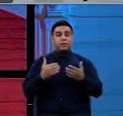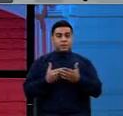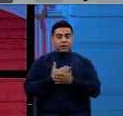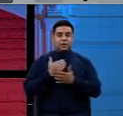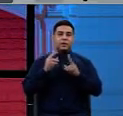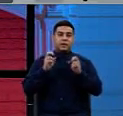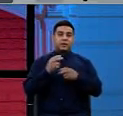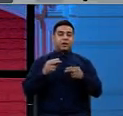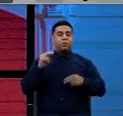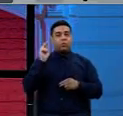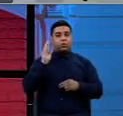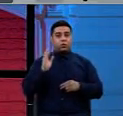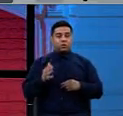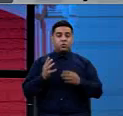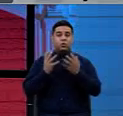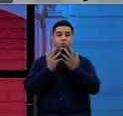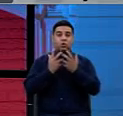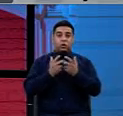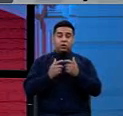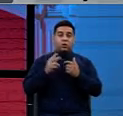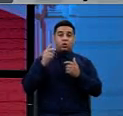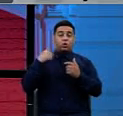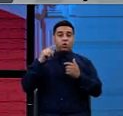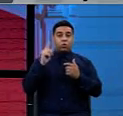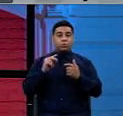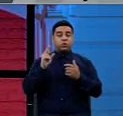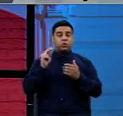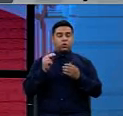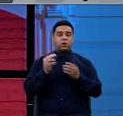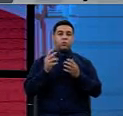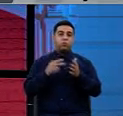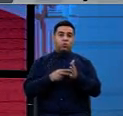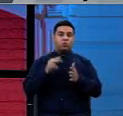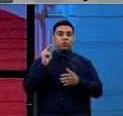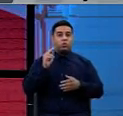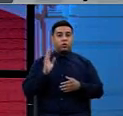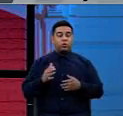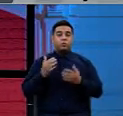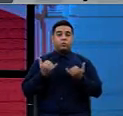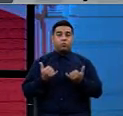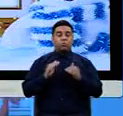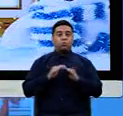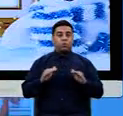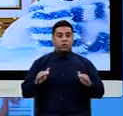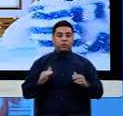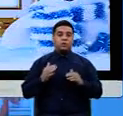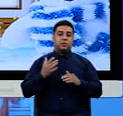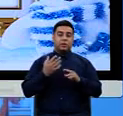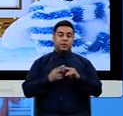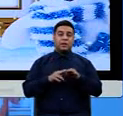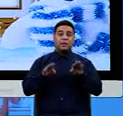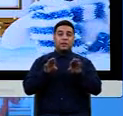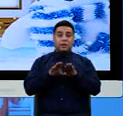yangi bobni boshlaymiz. Ya'ni sonlarni bo'lish bobini o'rganamiz. Keling, avval bolajonlar, teng